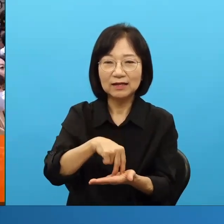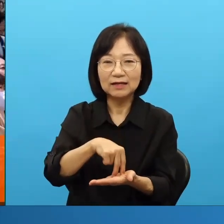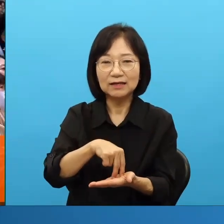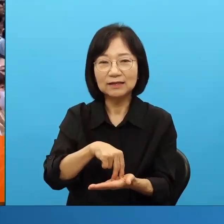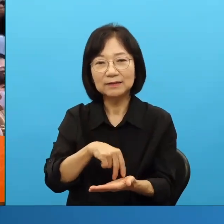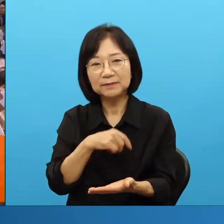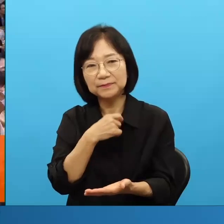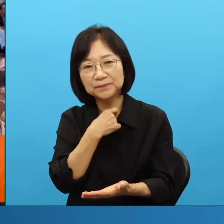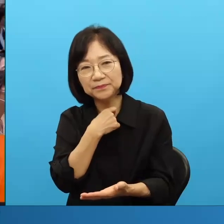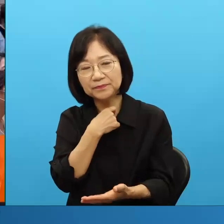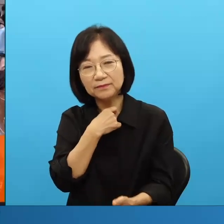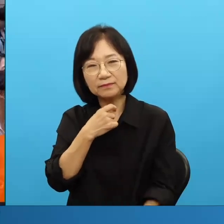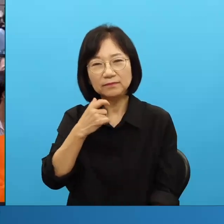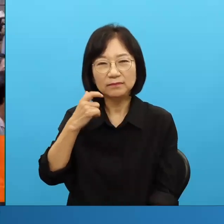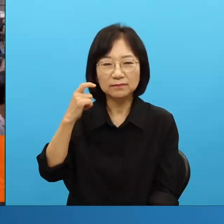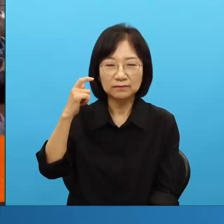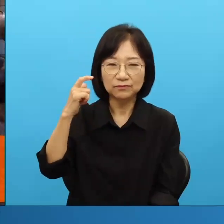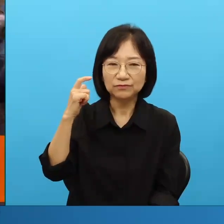서리라.